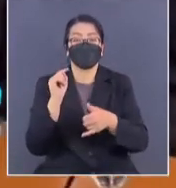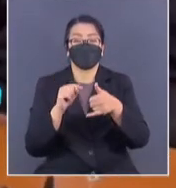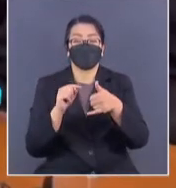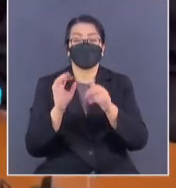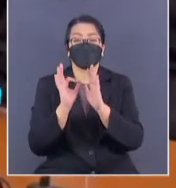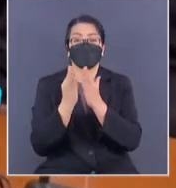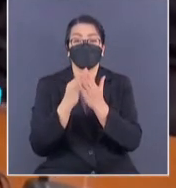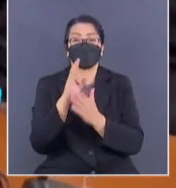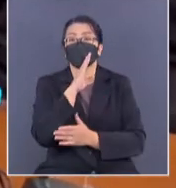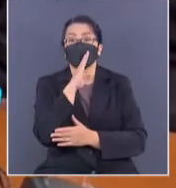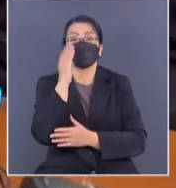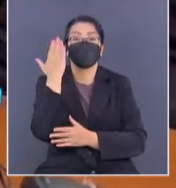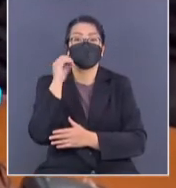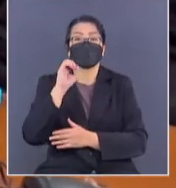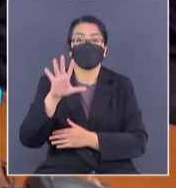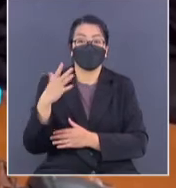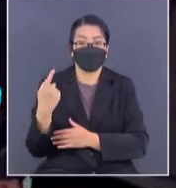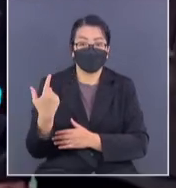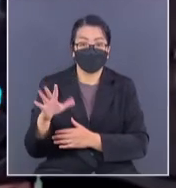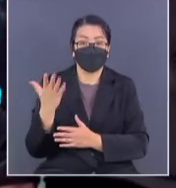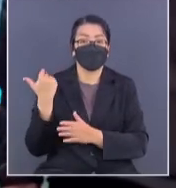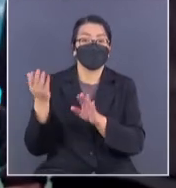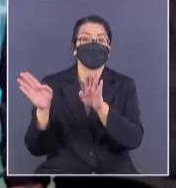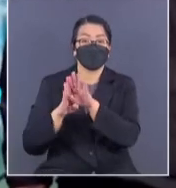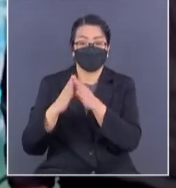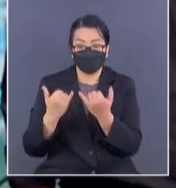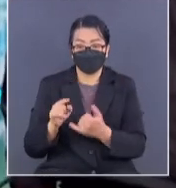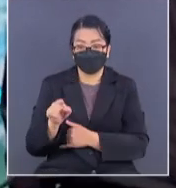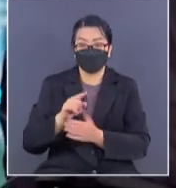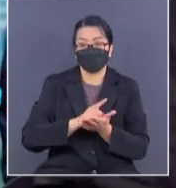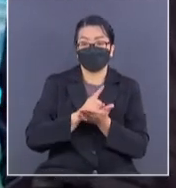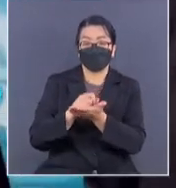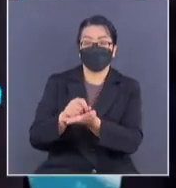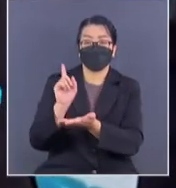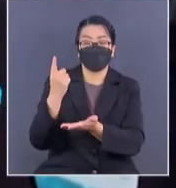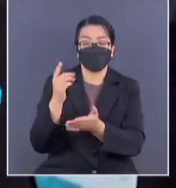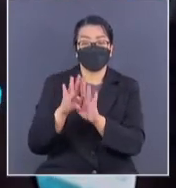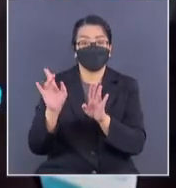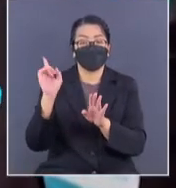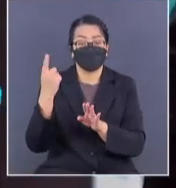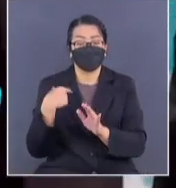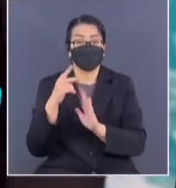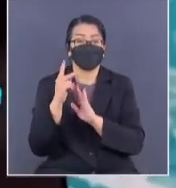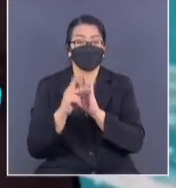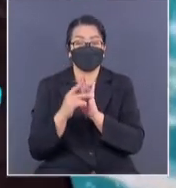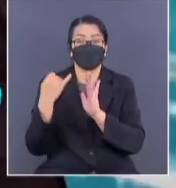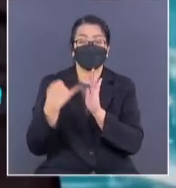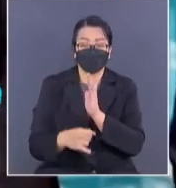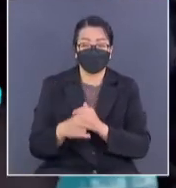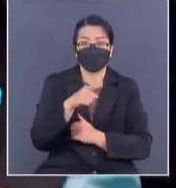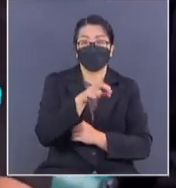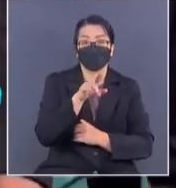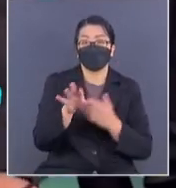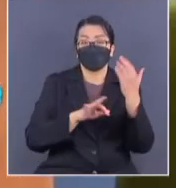ปลอมที่เคยแจ้งความกับปตทก่อนหน้านี้ถูกปิดไปแล้วค่ะทั้งนี้การกระทำดังกล่าวมีความผิดทั้งกฎหมายอาญาพรบ